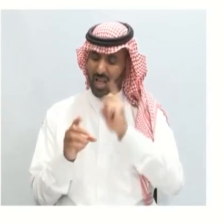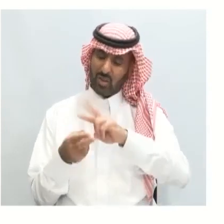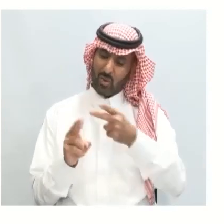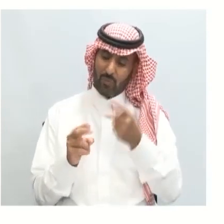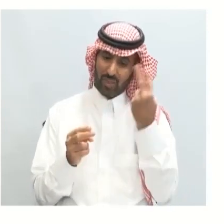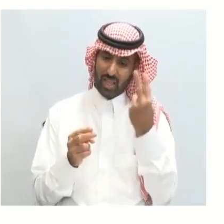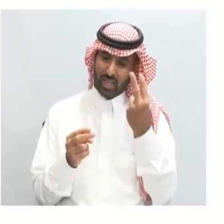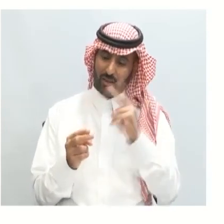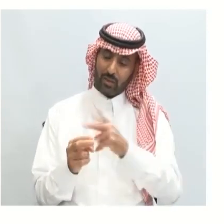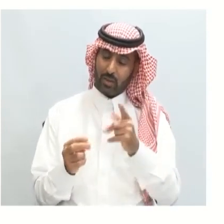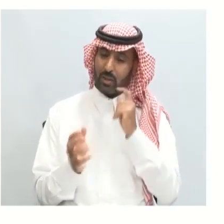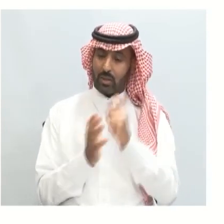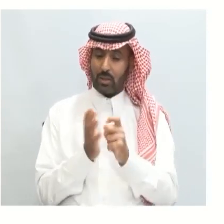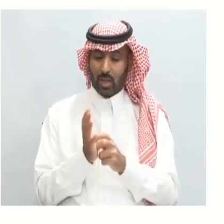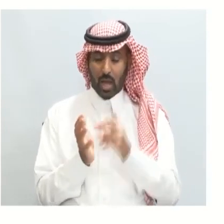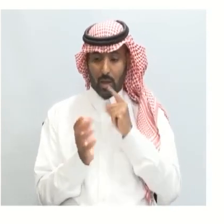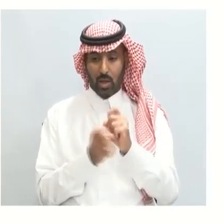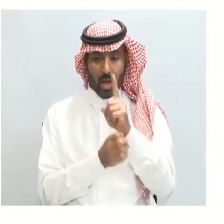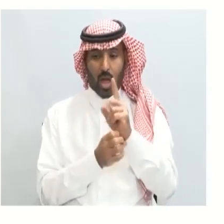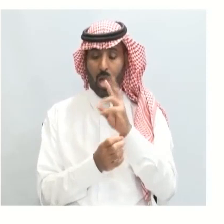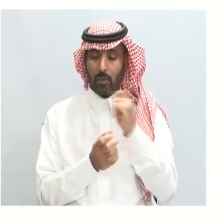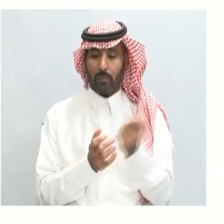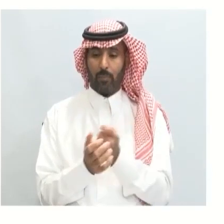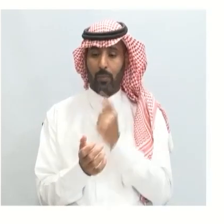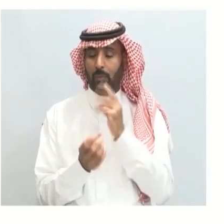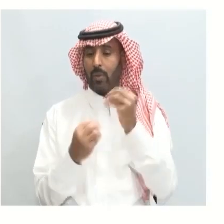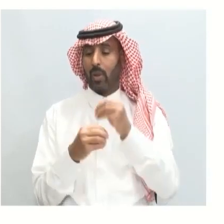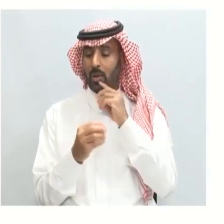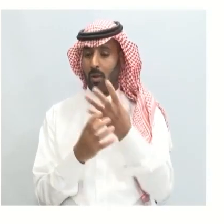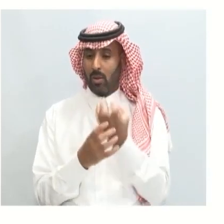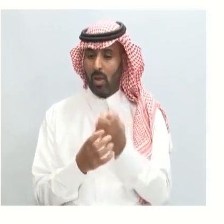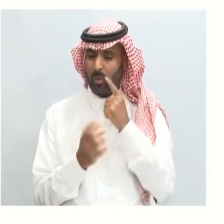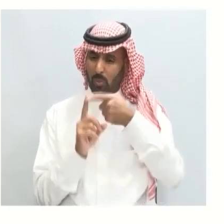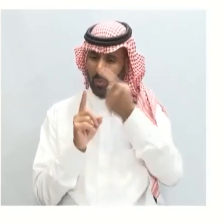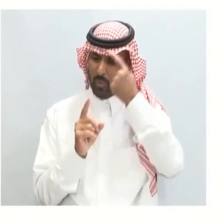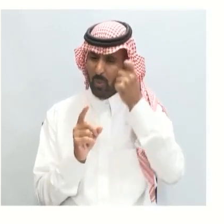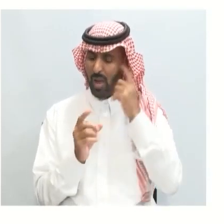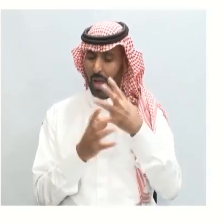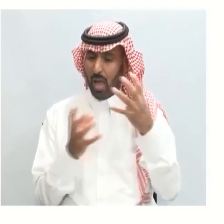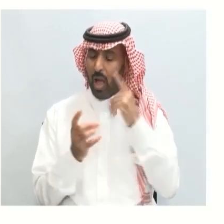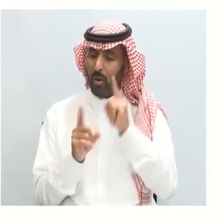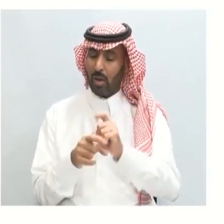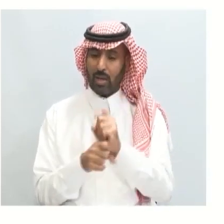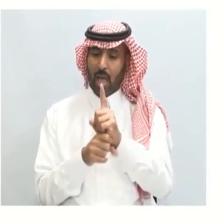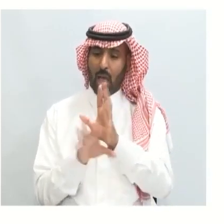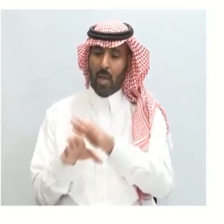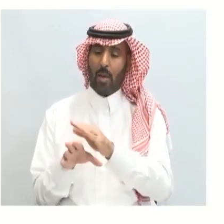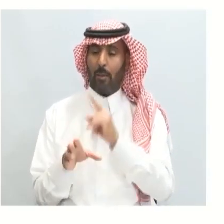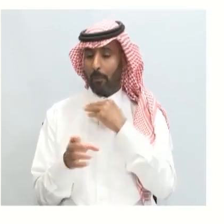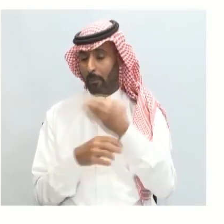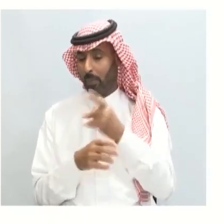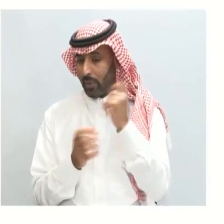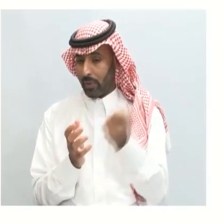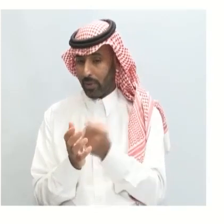اخرين تطبيق قوانين الغاز على المسائل التي تتضمن الضغط ودرجه الحراره والحجم لمقدار محدد من الغاز سنقوم ايضا